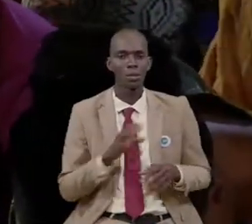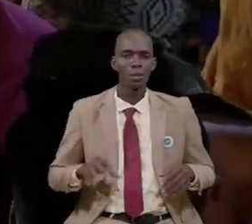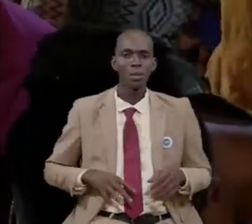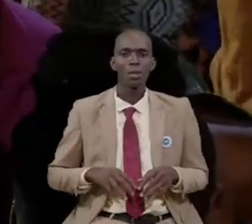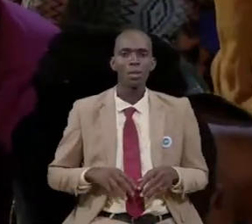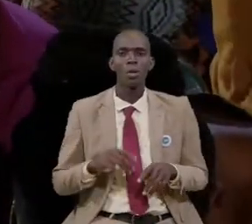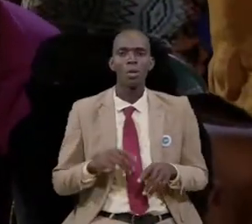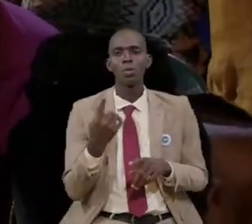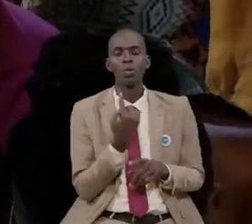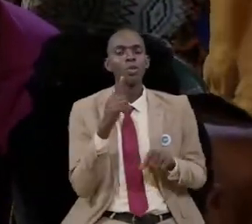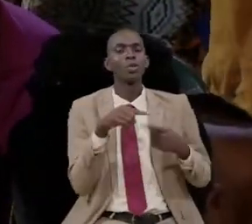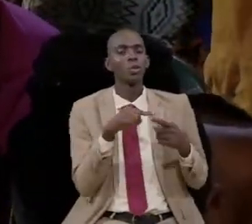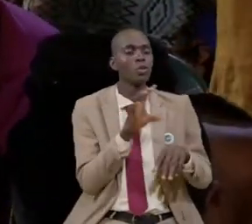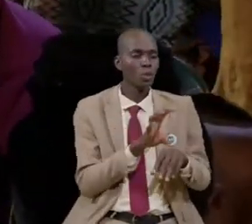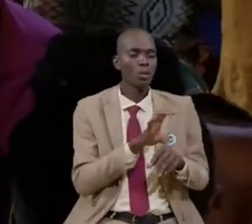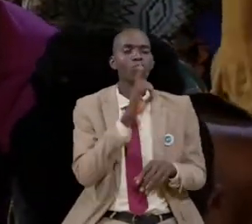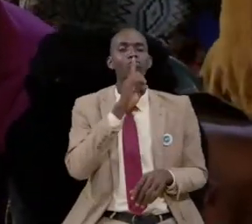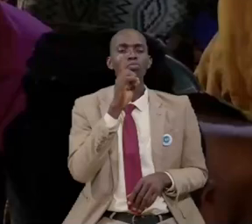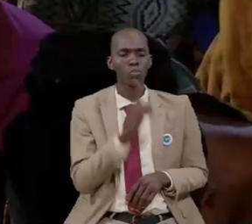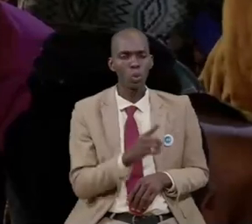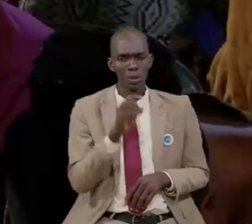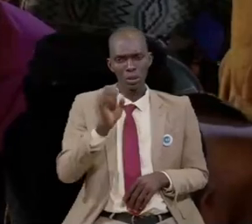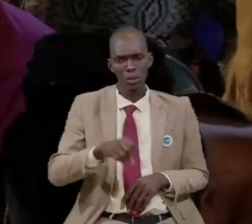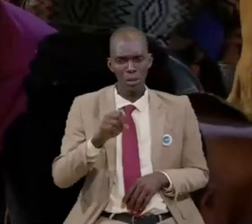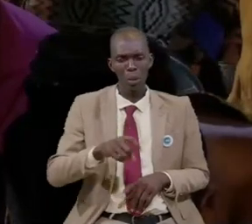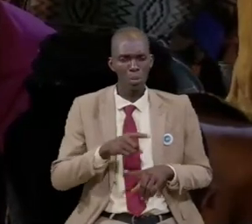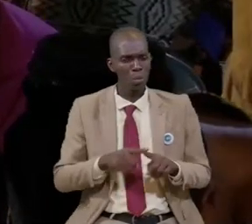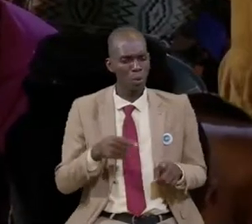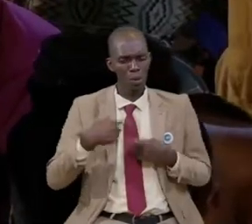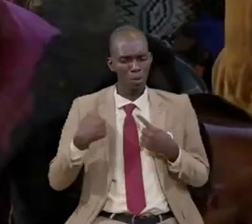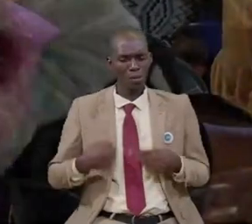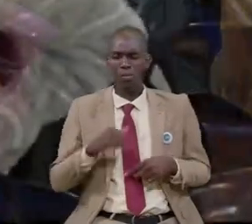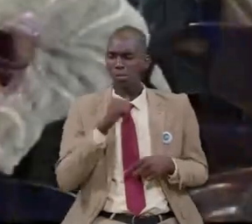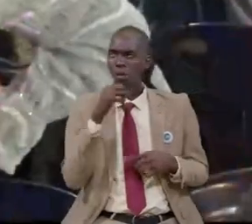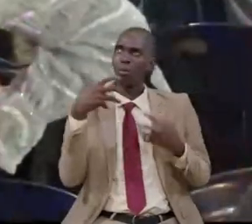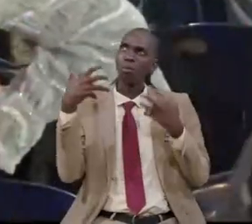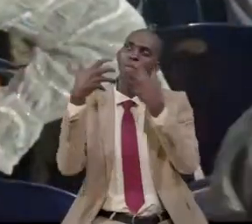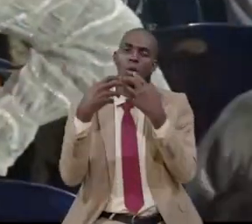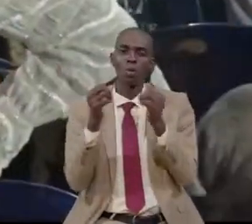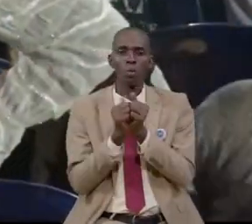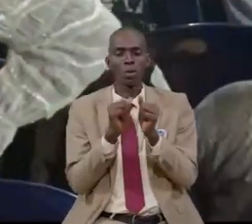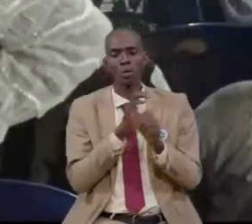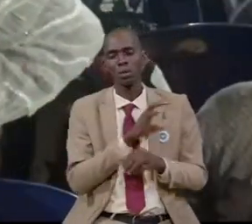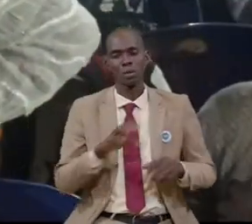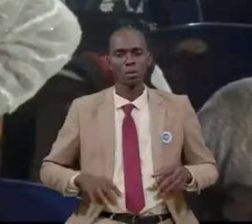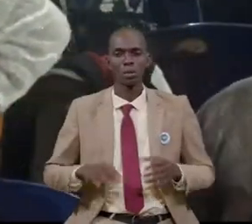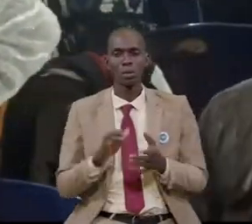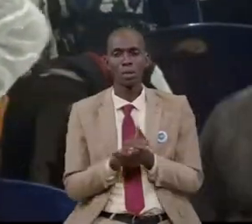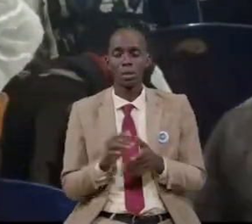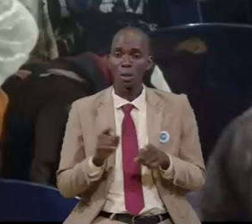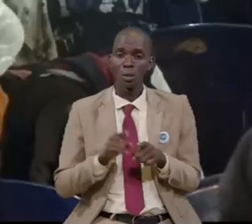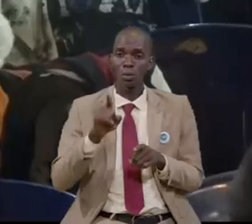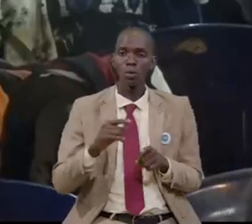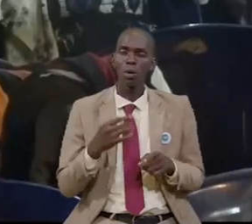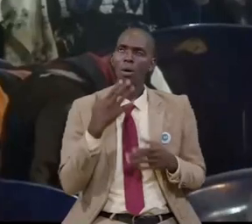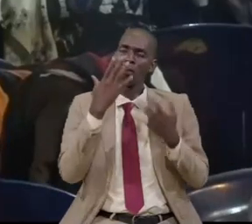religion, mais le véritable salut de la part du Seigneur. Que le Seigneur vous bénisse comme vous tenez debout. Comme vous